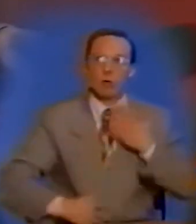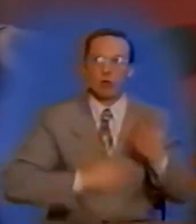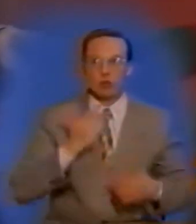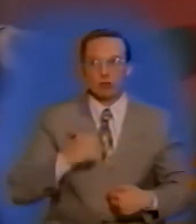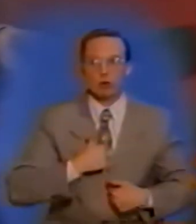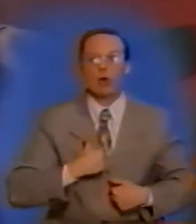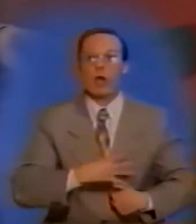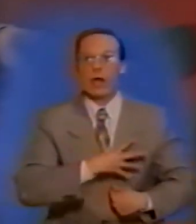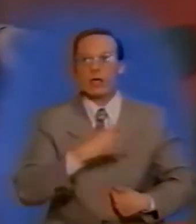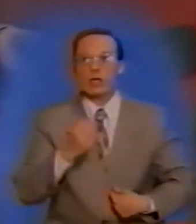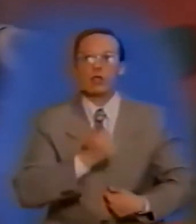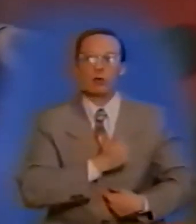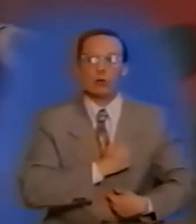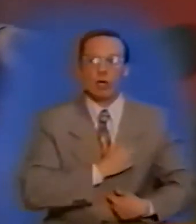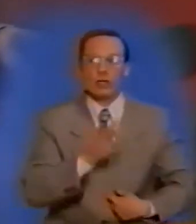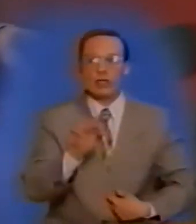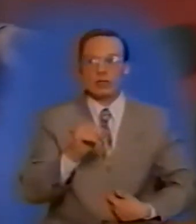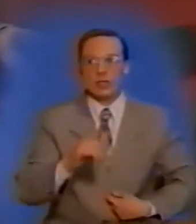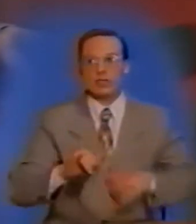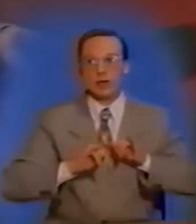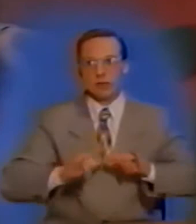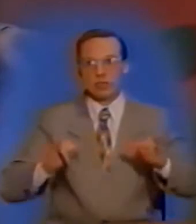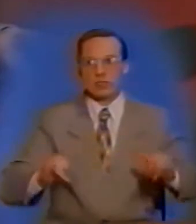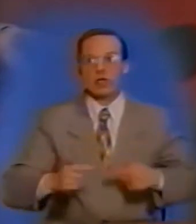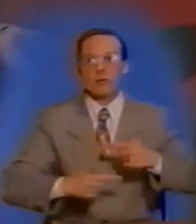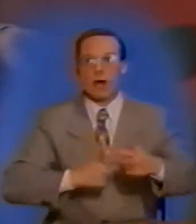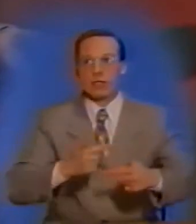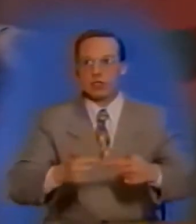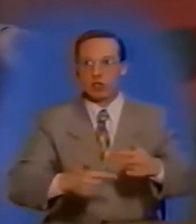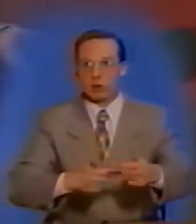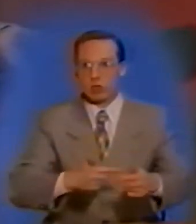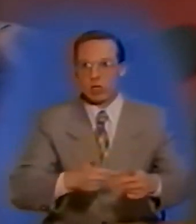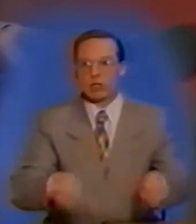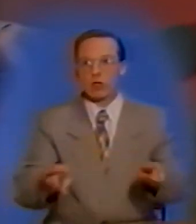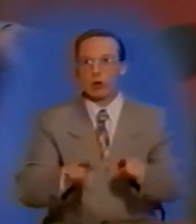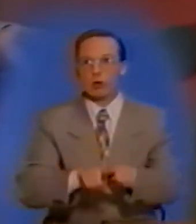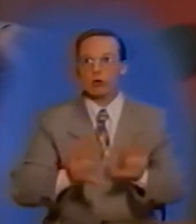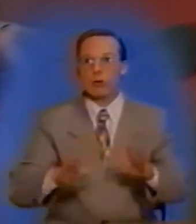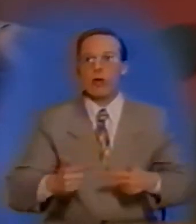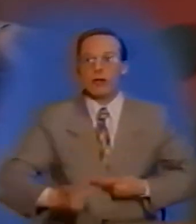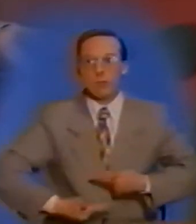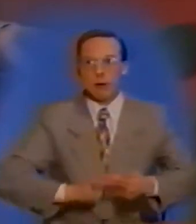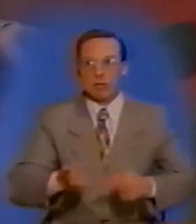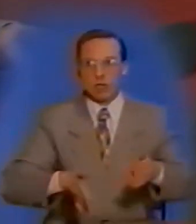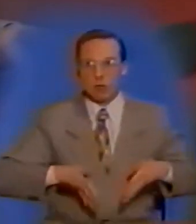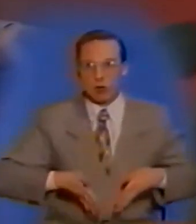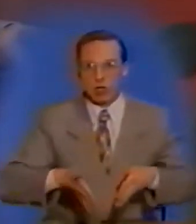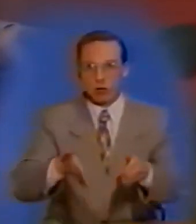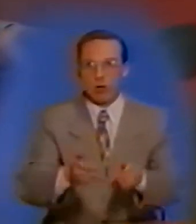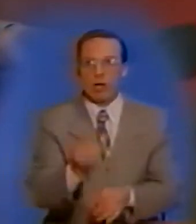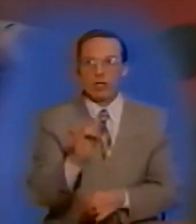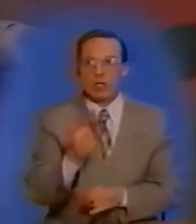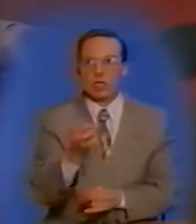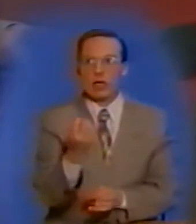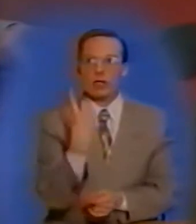mūsų energija turi tendenciją vystytis ir pereiti iš kartos į kartą tokiu tarsi paveldėjimo keliu ir dar